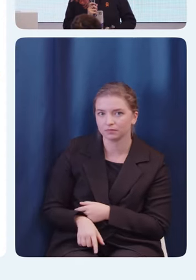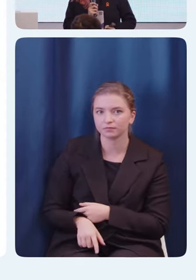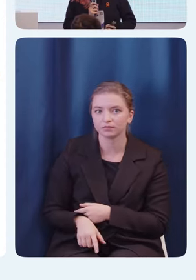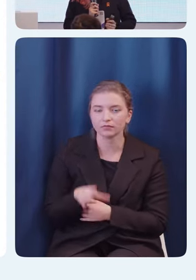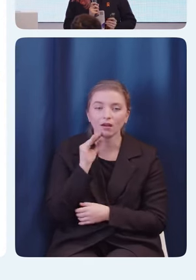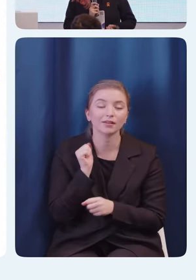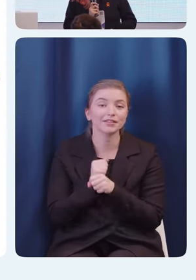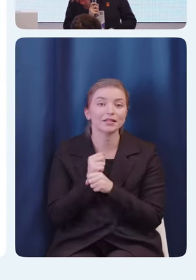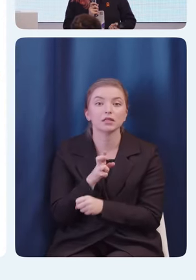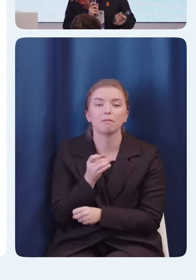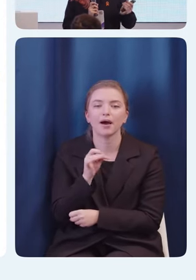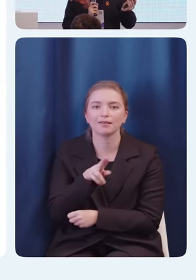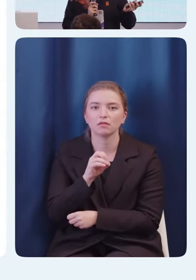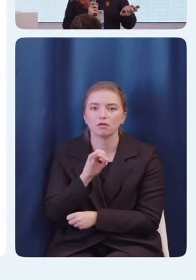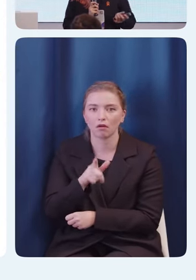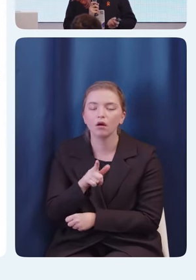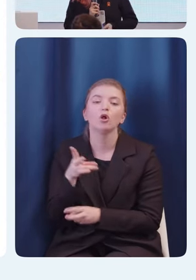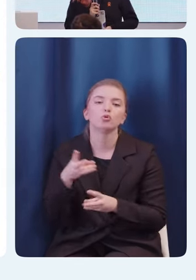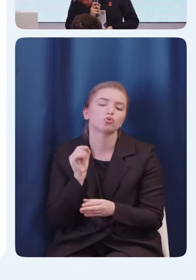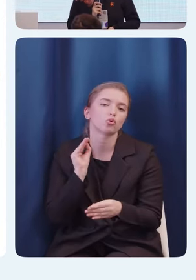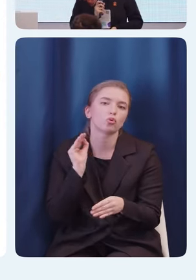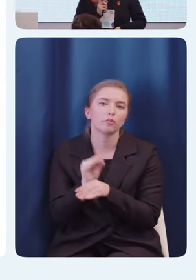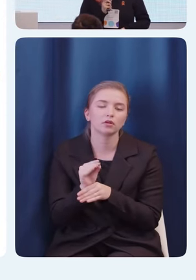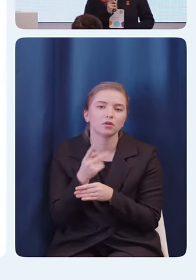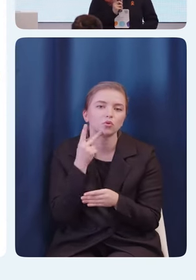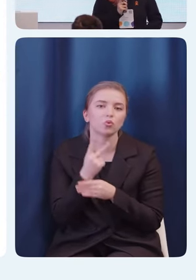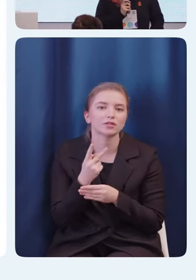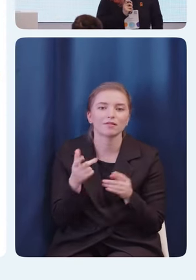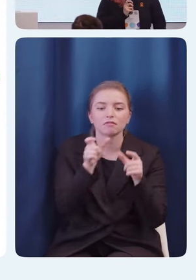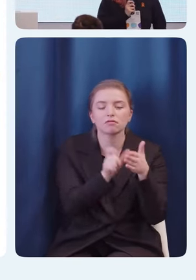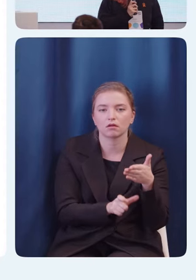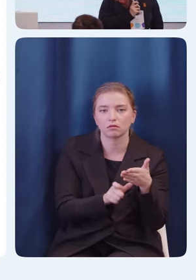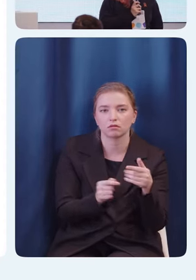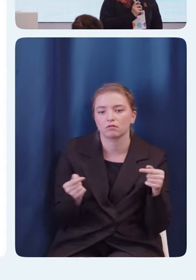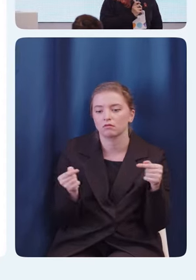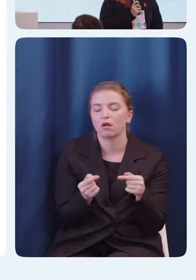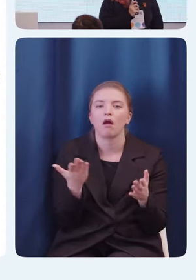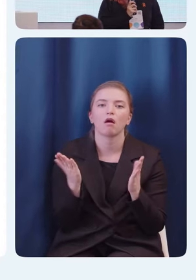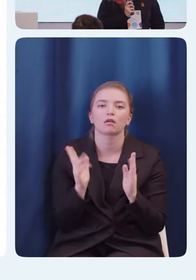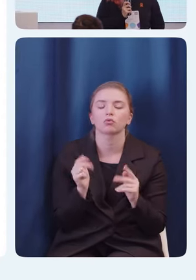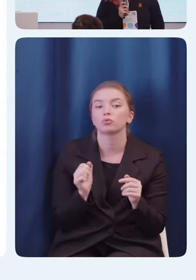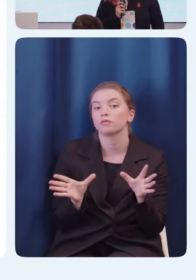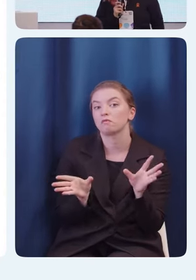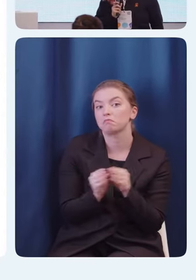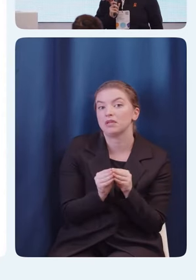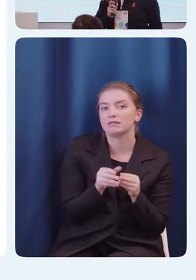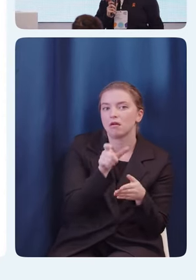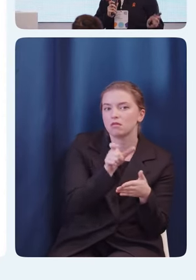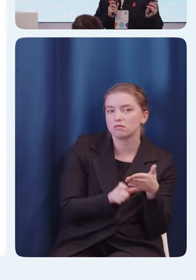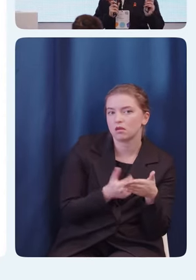дополнительно указать контейнеру текст, который будет состоять из объединения текста сообщения, названия